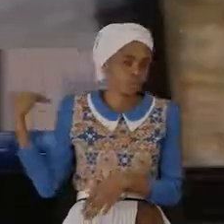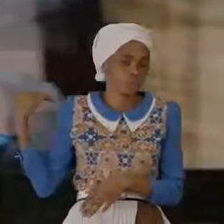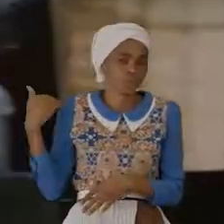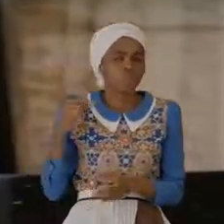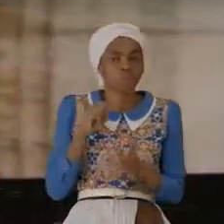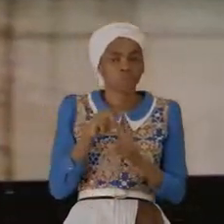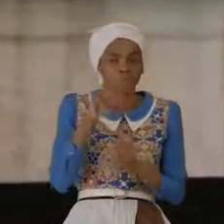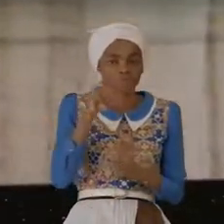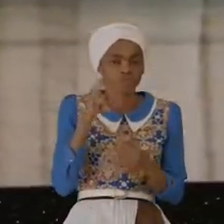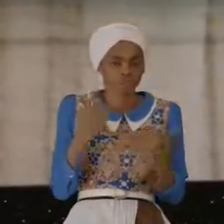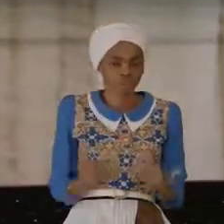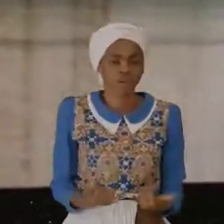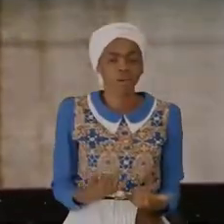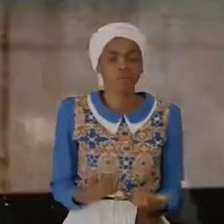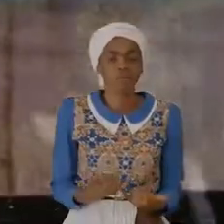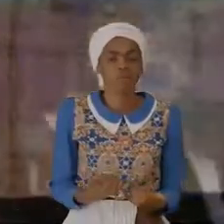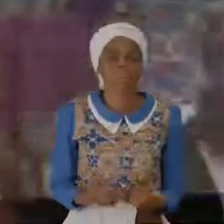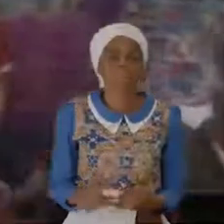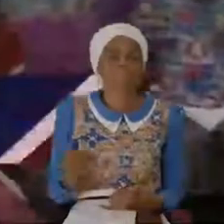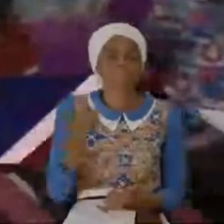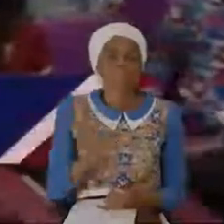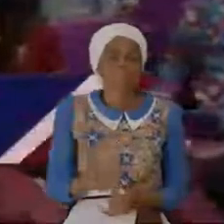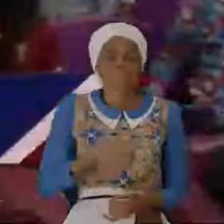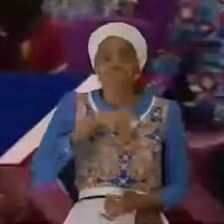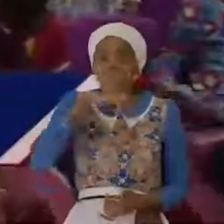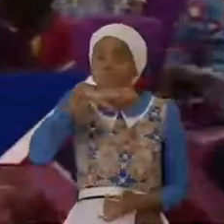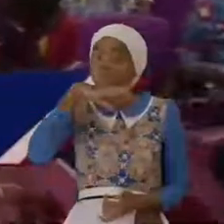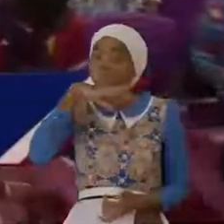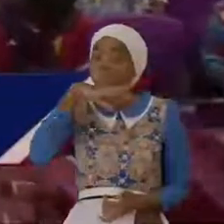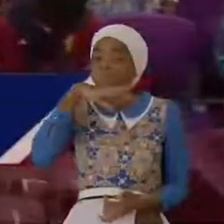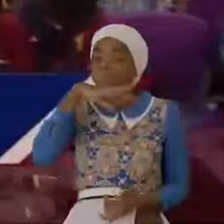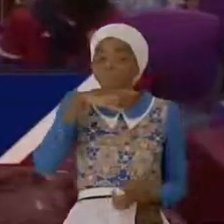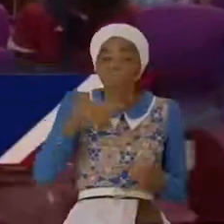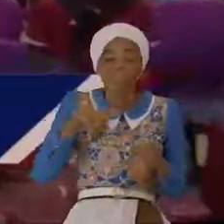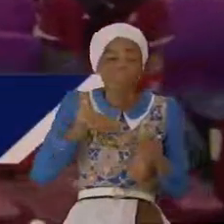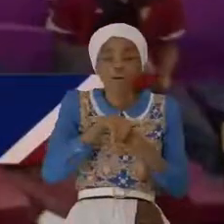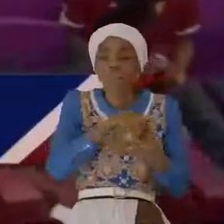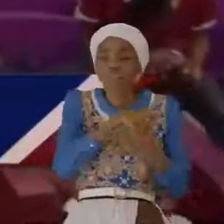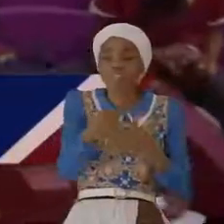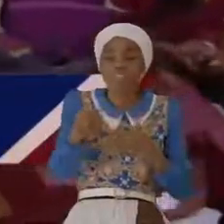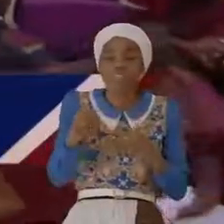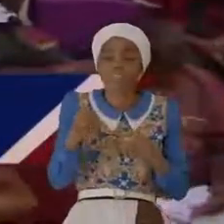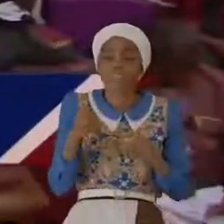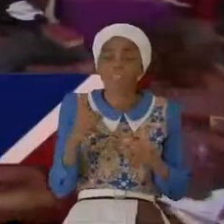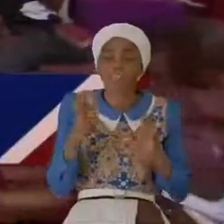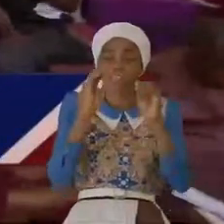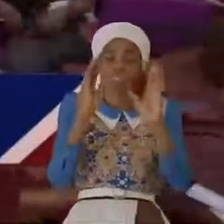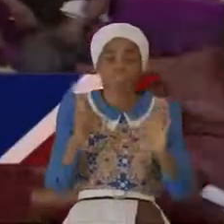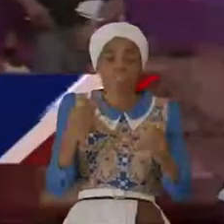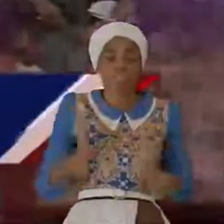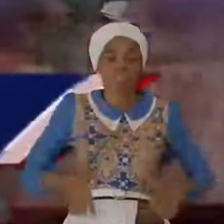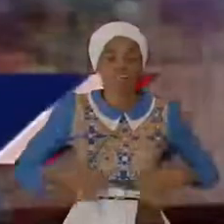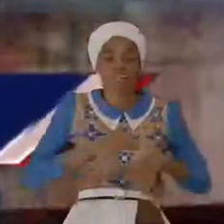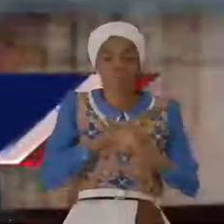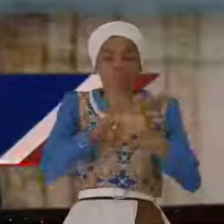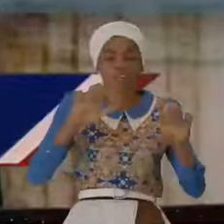nous ne l'étions 10 ans passés. Deuxième point maintenant, qui est les enseignants pervertis,